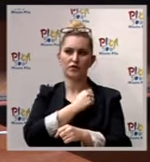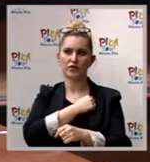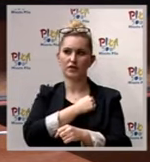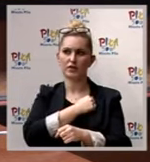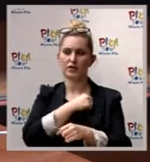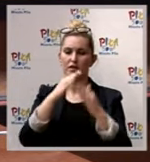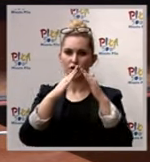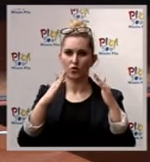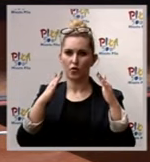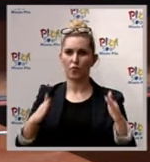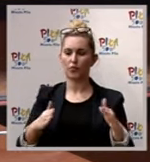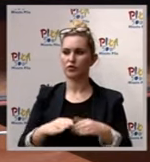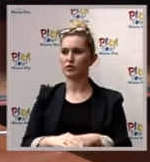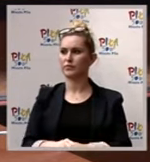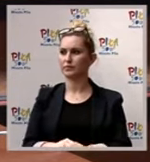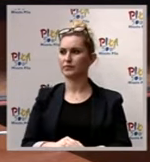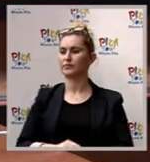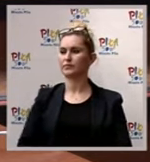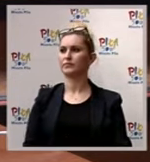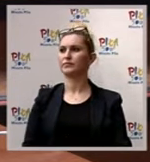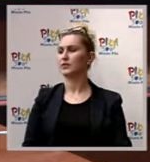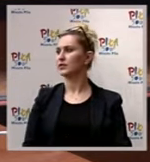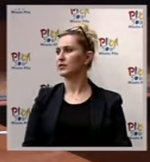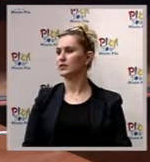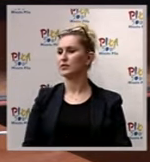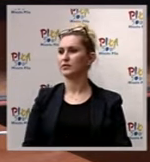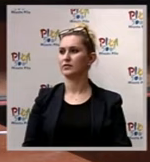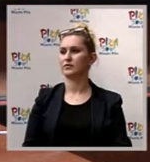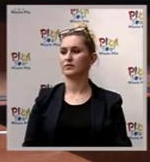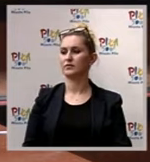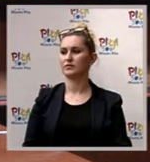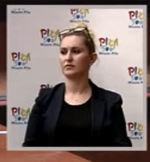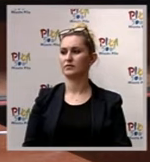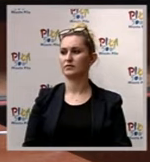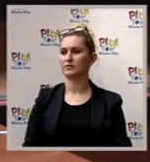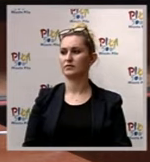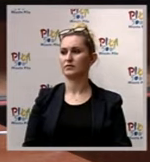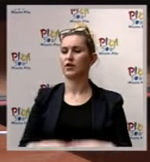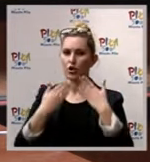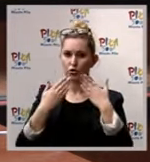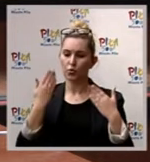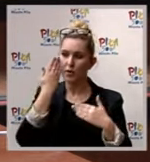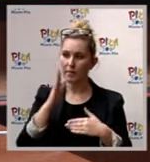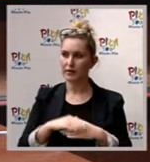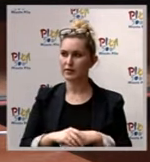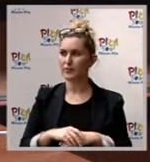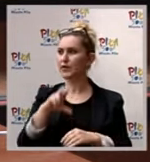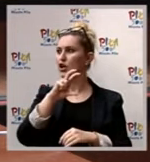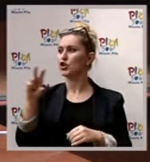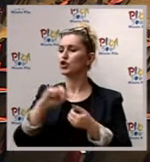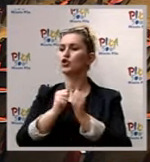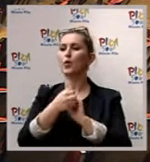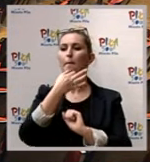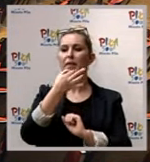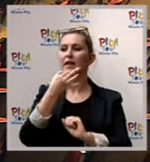obciążania nieruchomości służebnościami gruntowymi i służebnościami przesyłu. Dziękuję. Dziękuję bardzo. Czy ktoś z Państwa